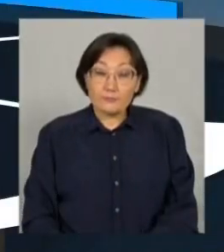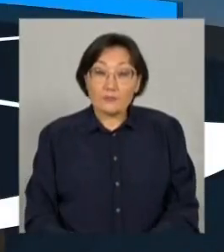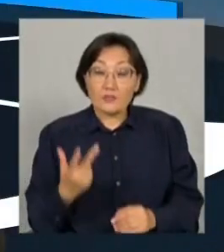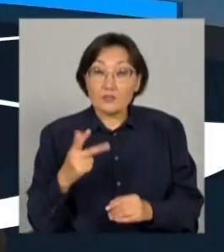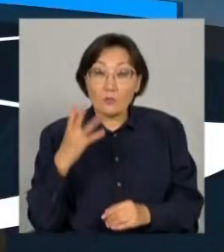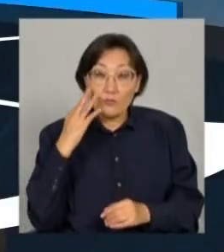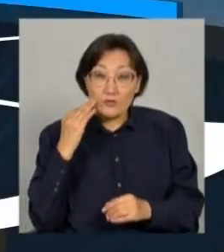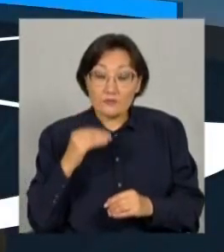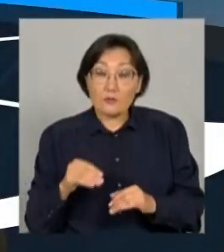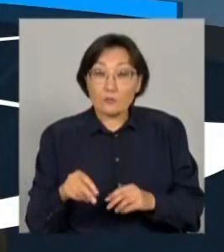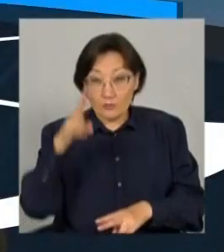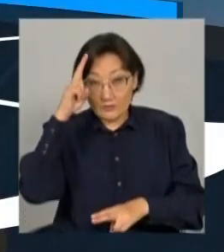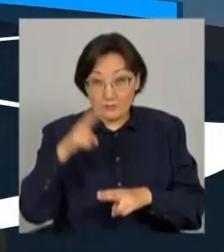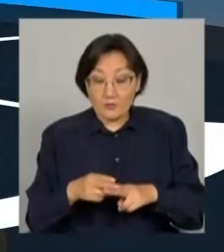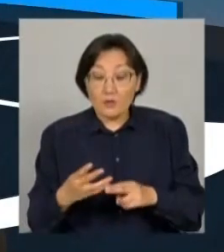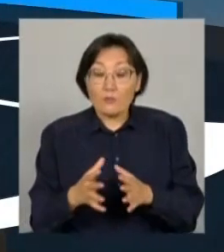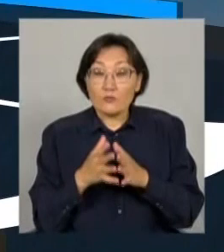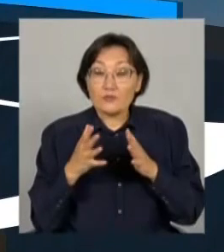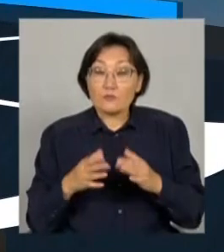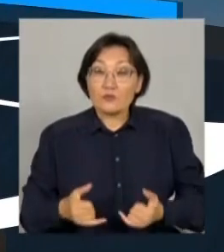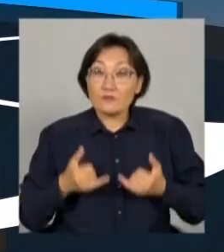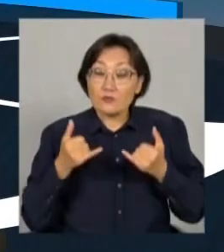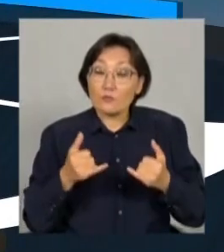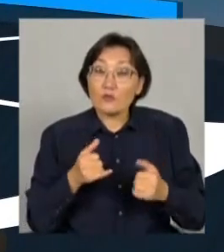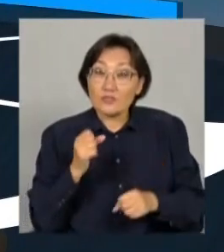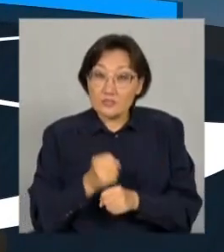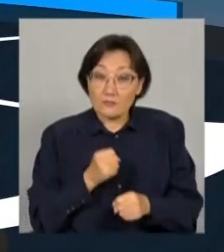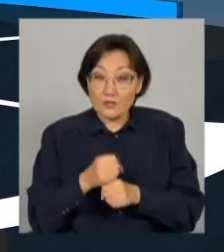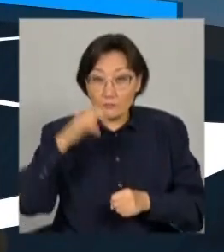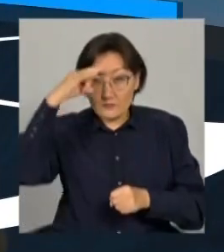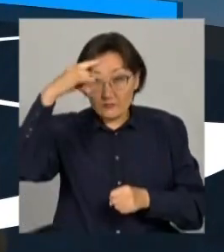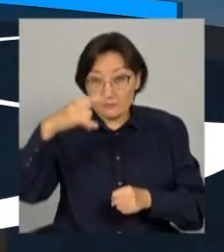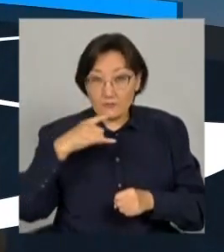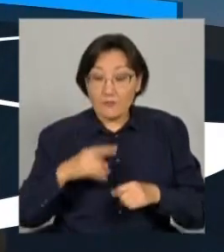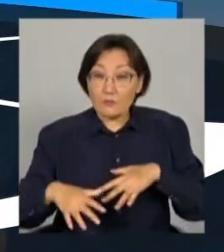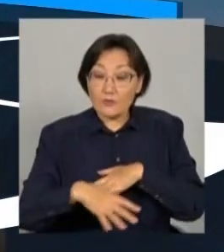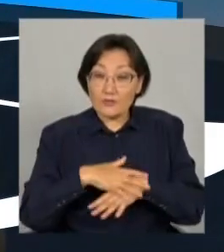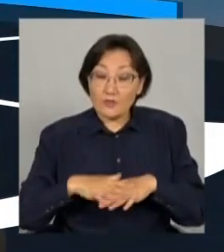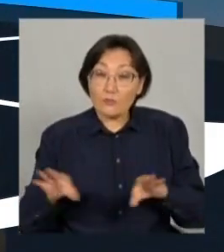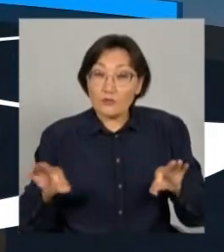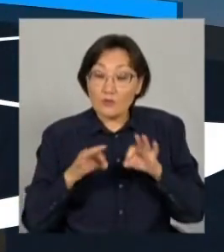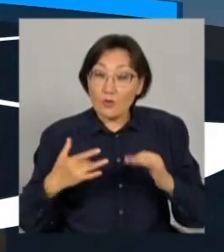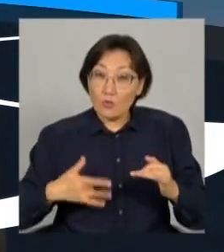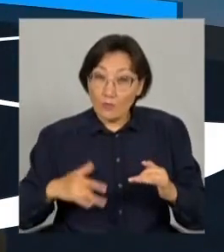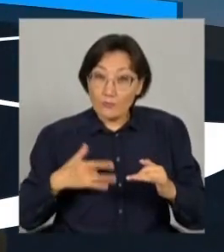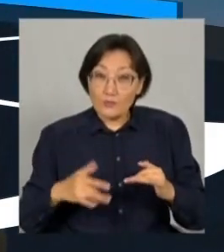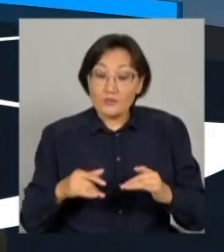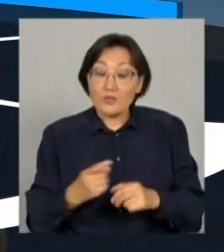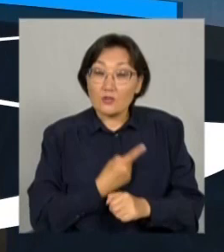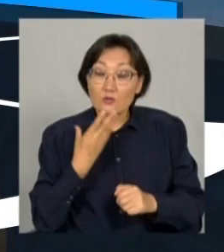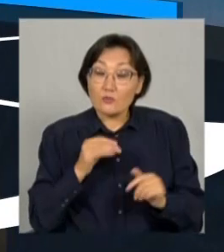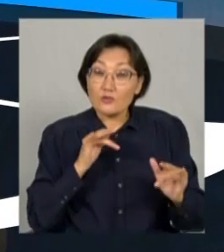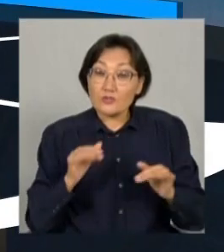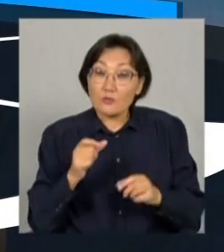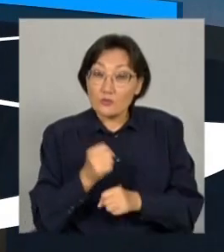Трое алматинских братьев более четверти века посвятили изготовлению казахского народного музыкального инструмента домбре. Мастера своего